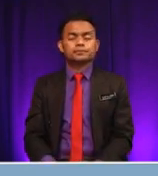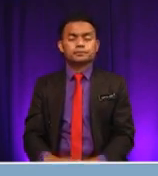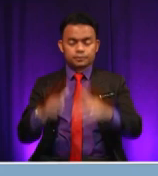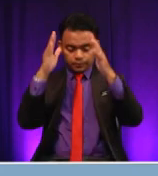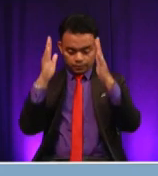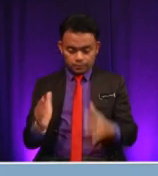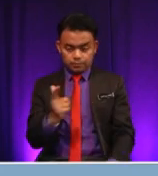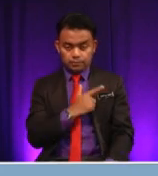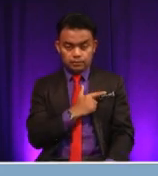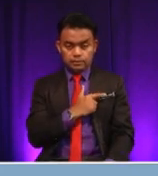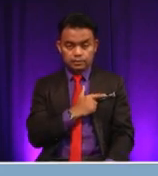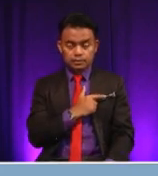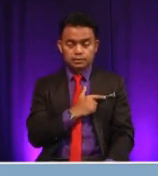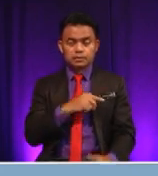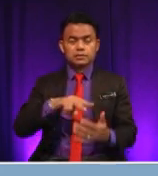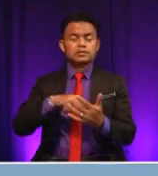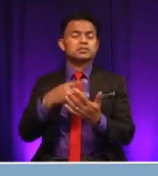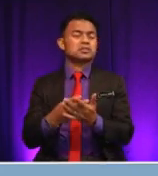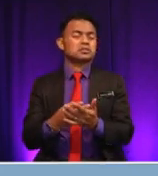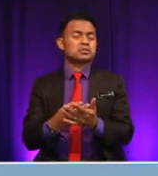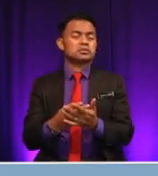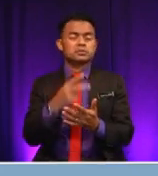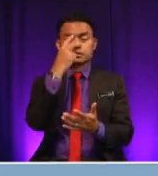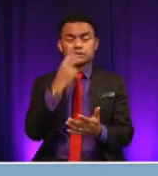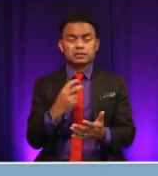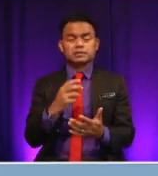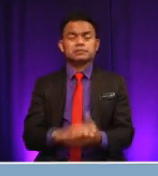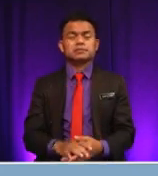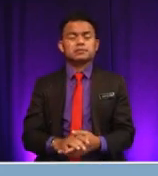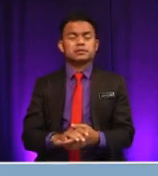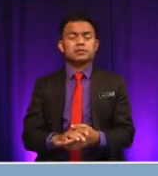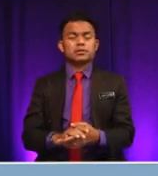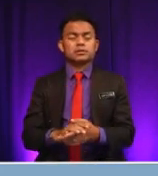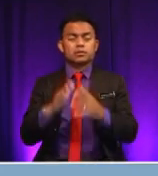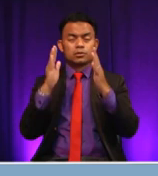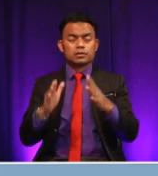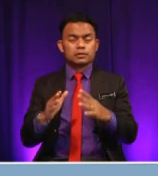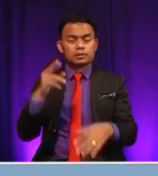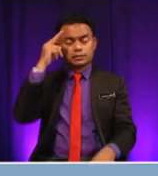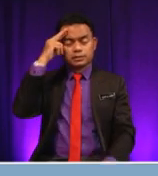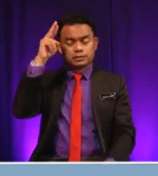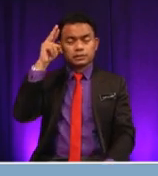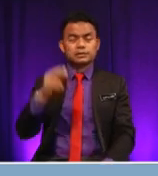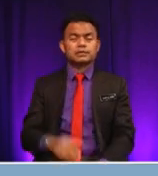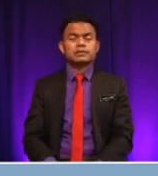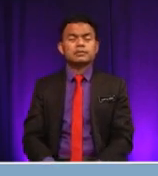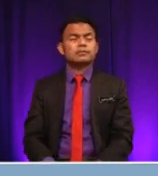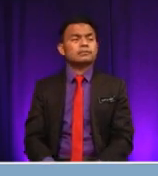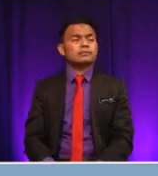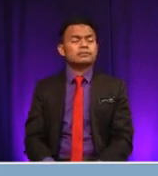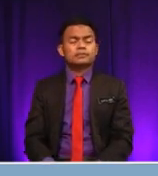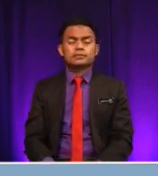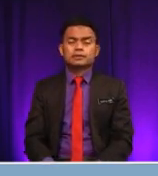orang rajin banyak saudara orang perempuan manusia juga kehormatan dirinya wajib dijaga